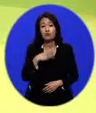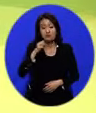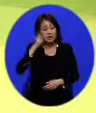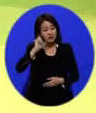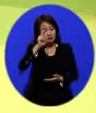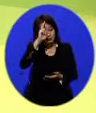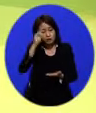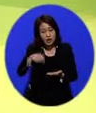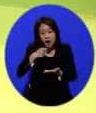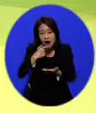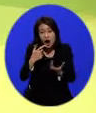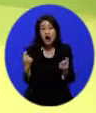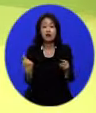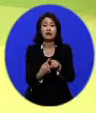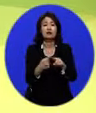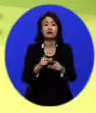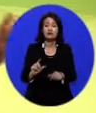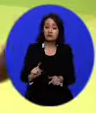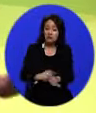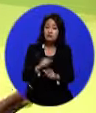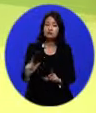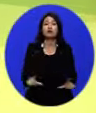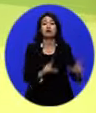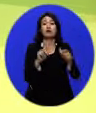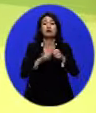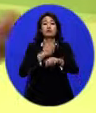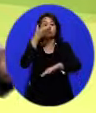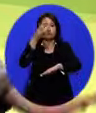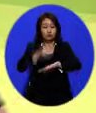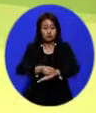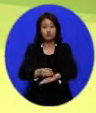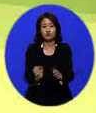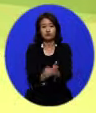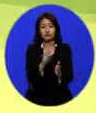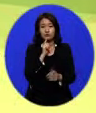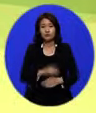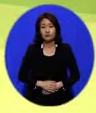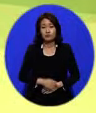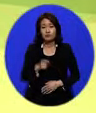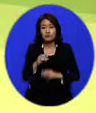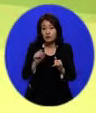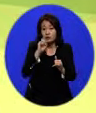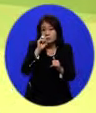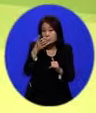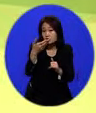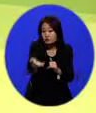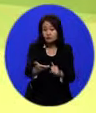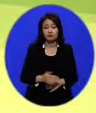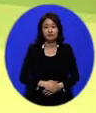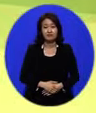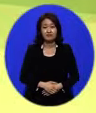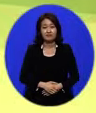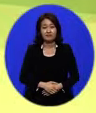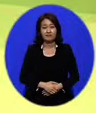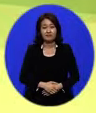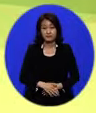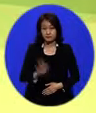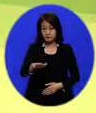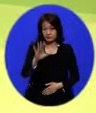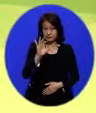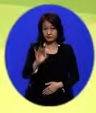밥 먹는 것처럼 생활 속에 그냥 자연스럽게 녹아 들어가 있어요. 근데 그분이 말씀하셨어요.